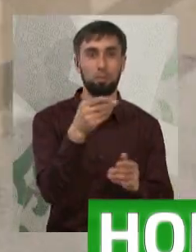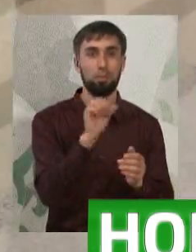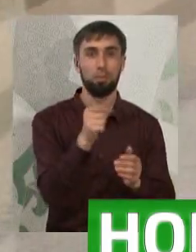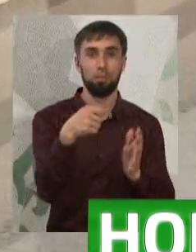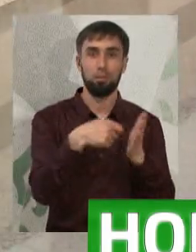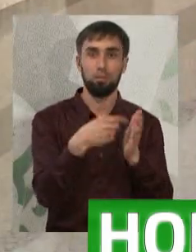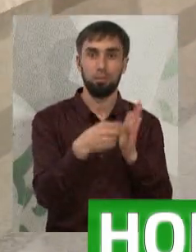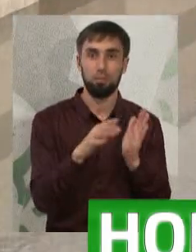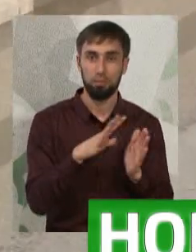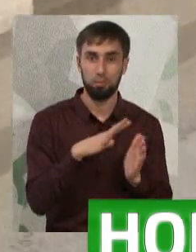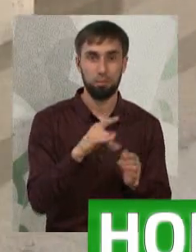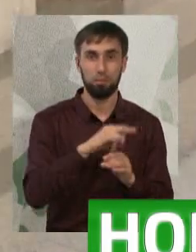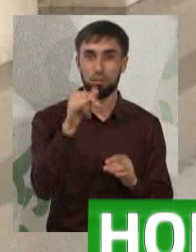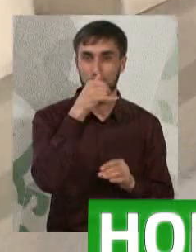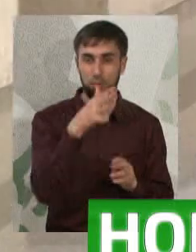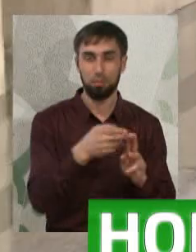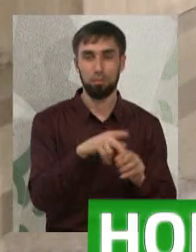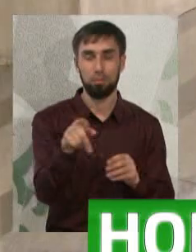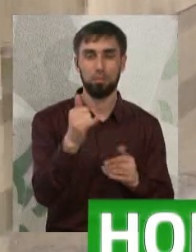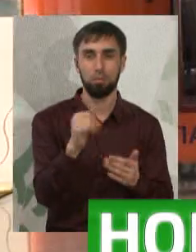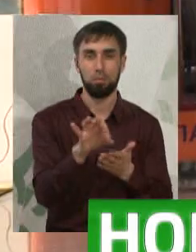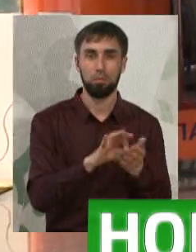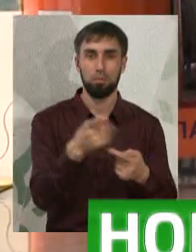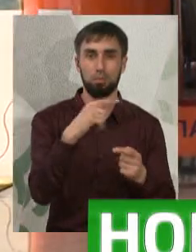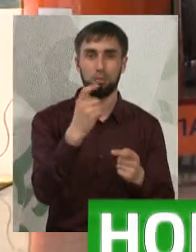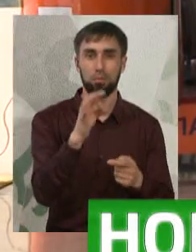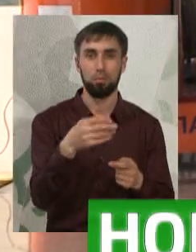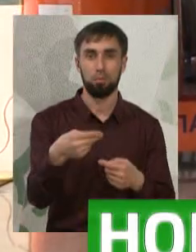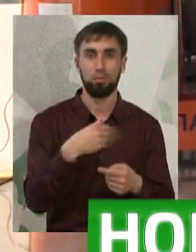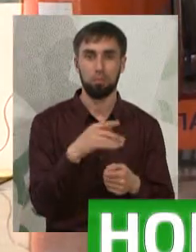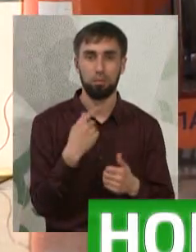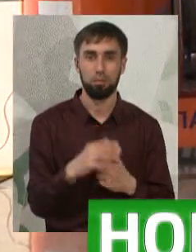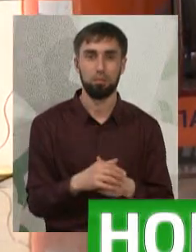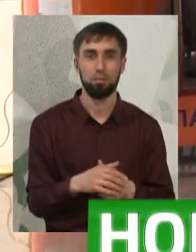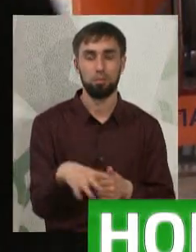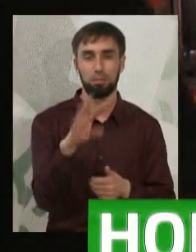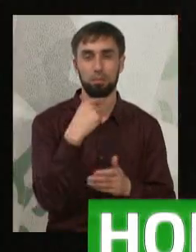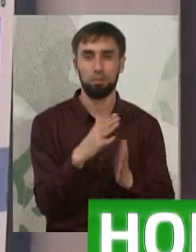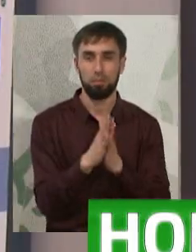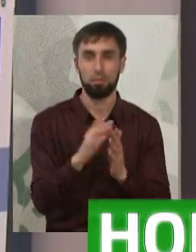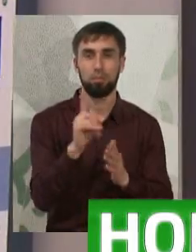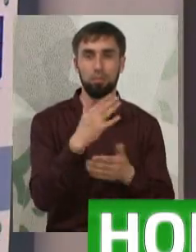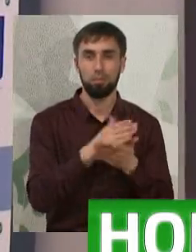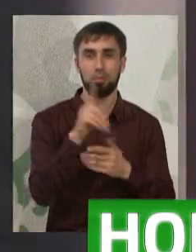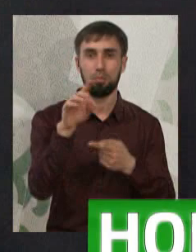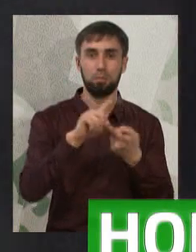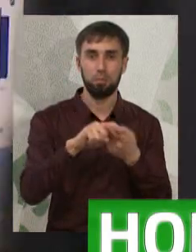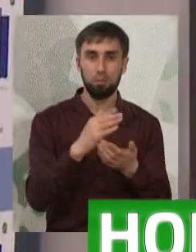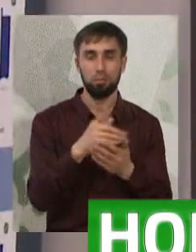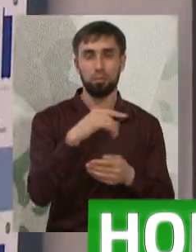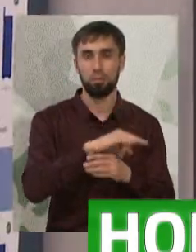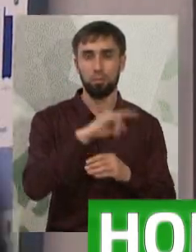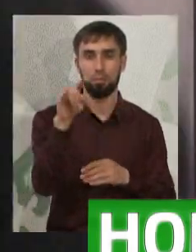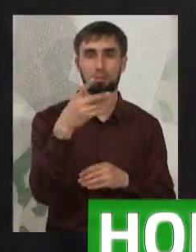политики компании. МИД России и Роспотребнадзор настоятельно рекомендуют воздержаться от поездок в страны, где есть угроза безопасности.